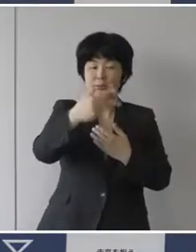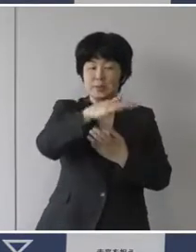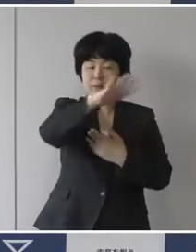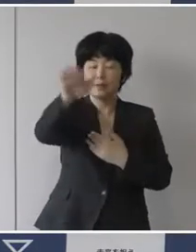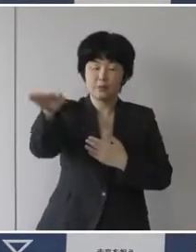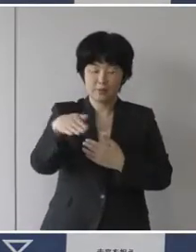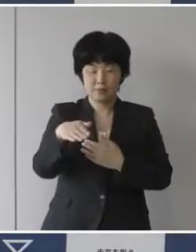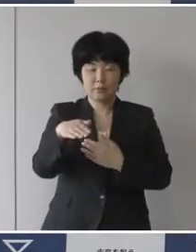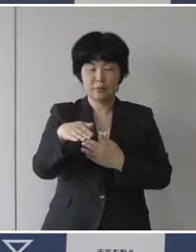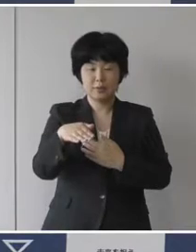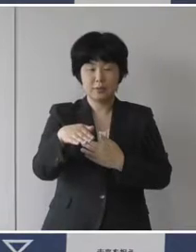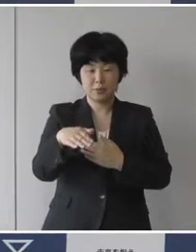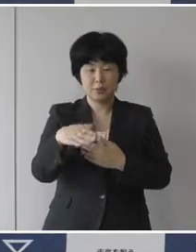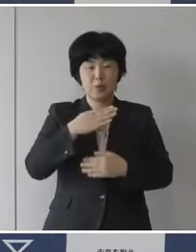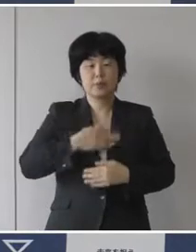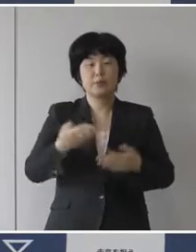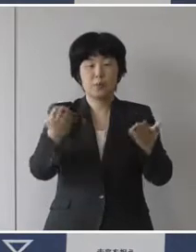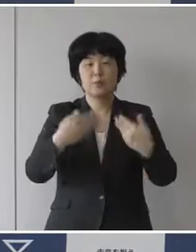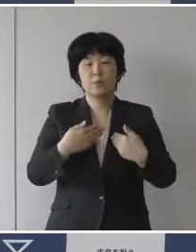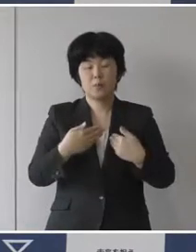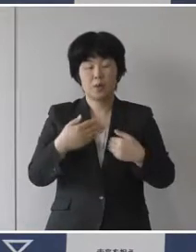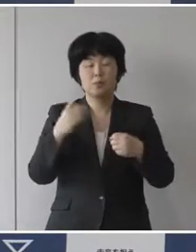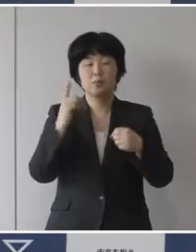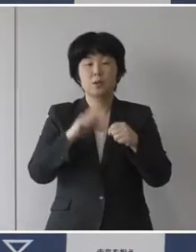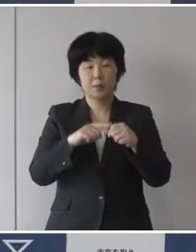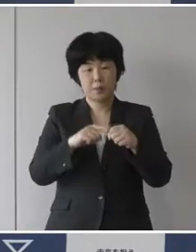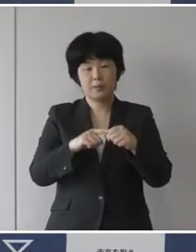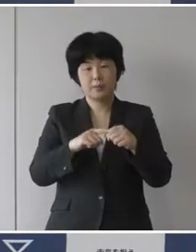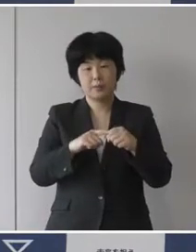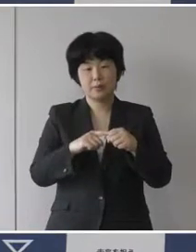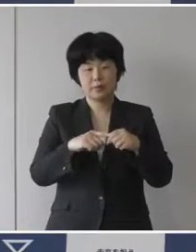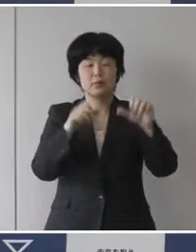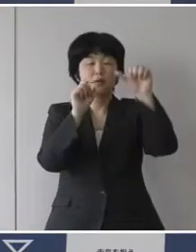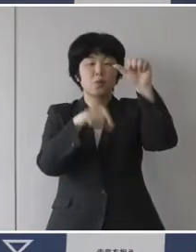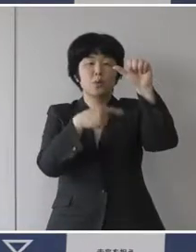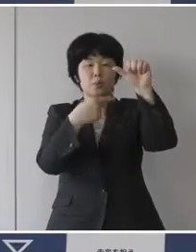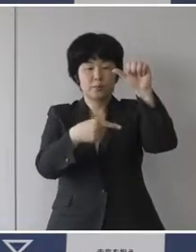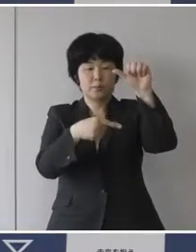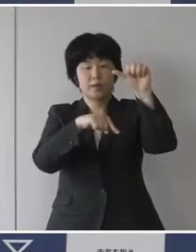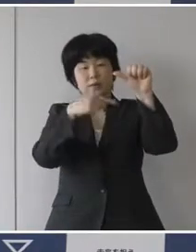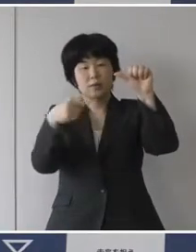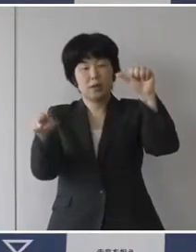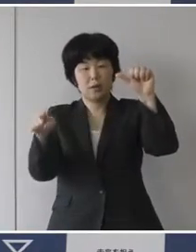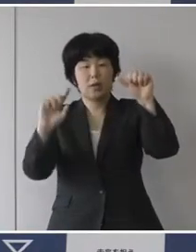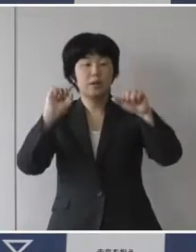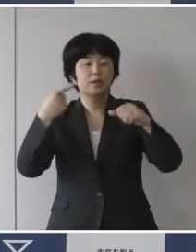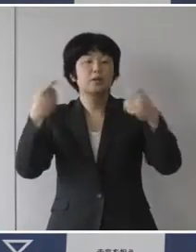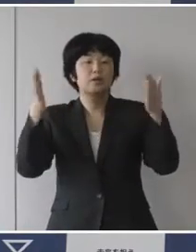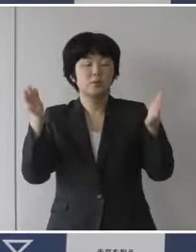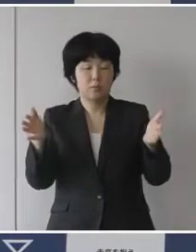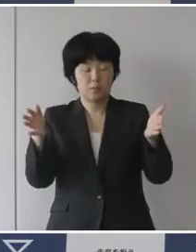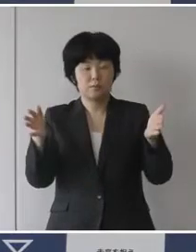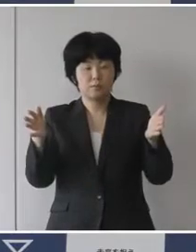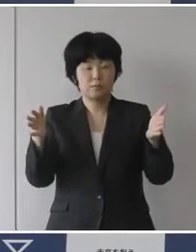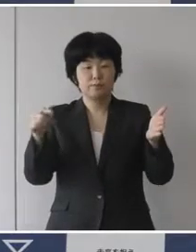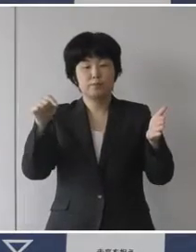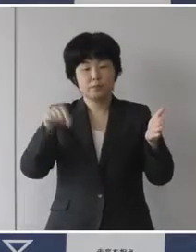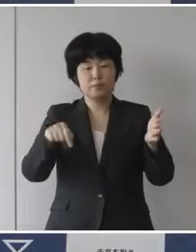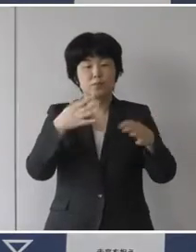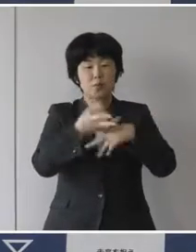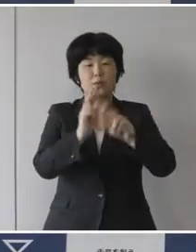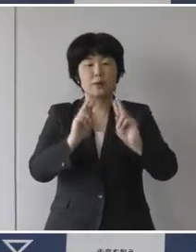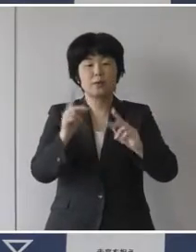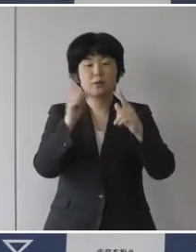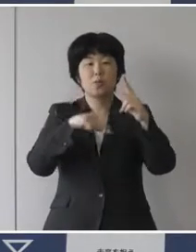知をしていただけるように、5月の1日から1ヶ月間豊橋公園の名称変更